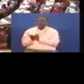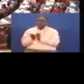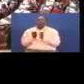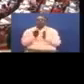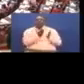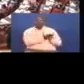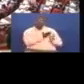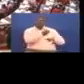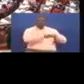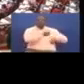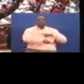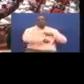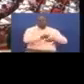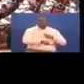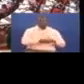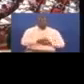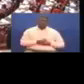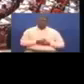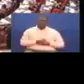Naomba tuendelee.